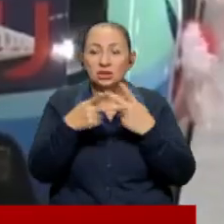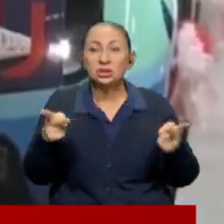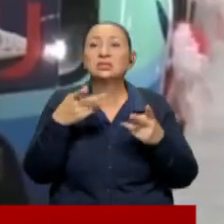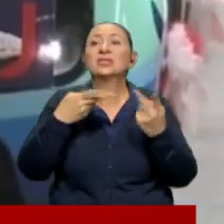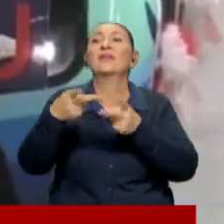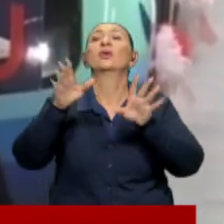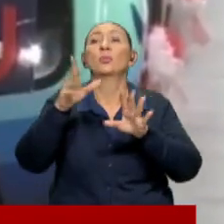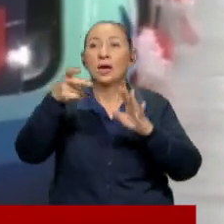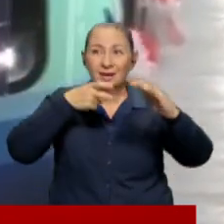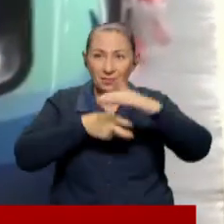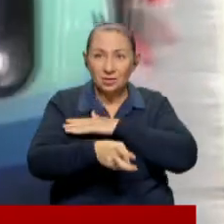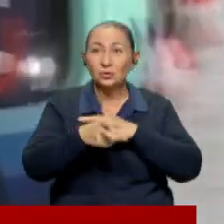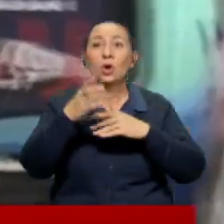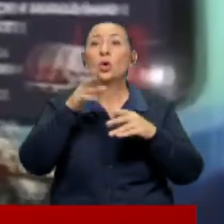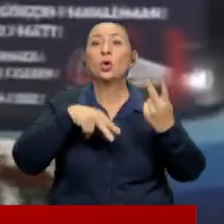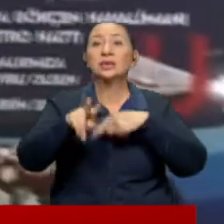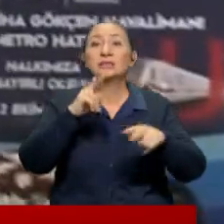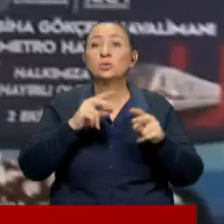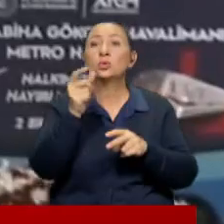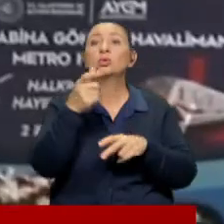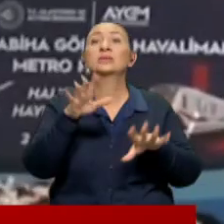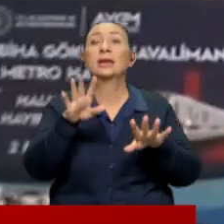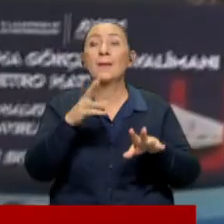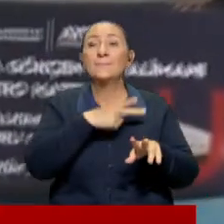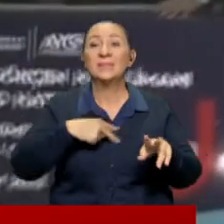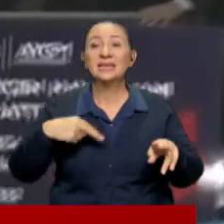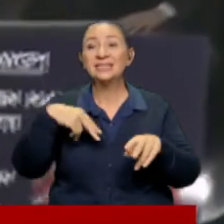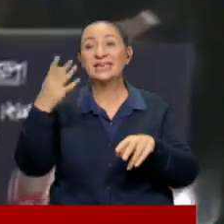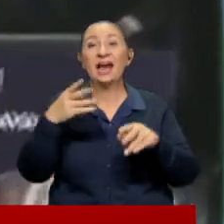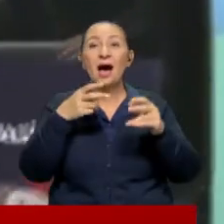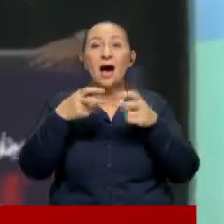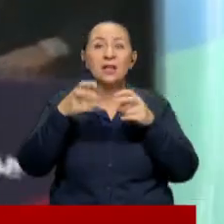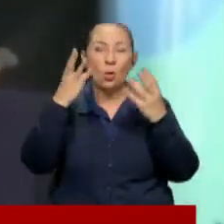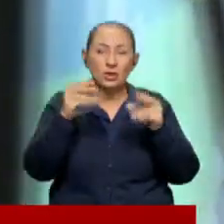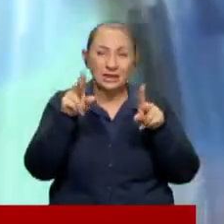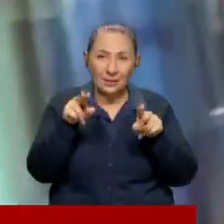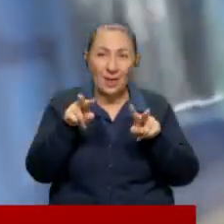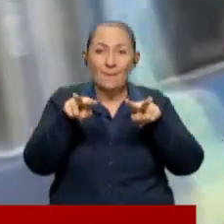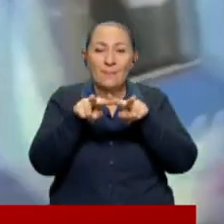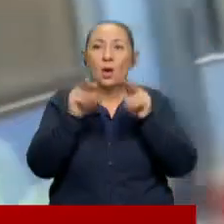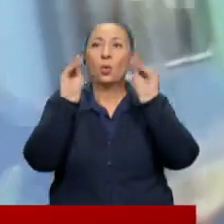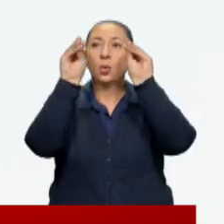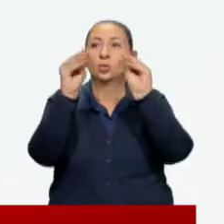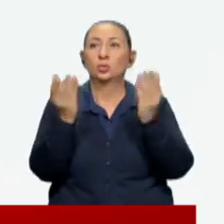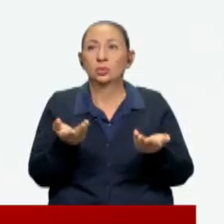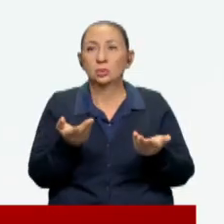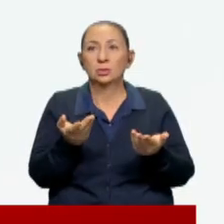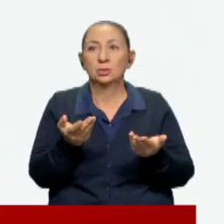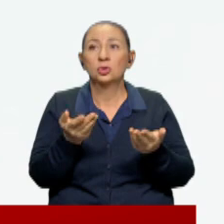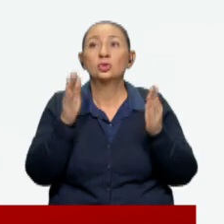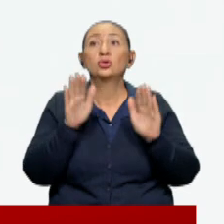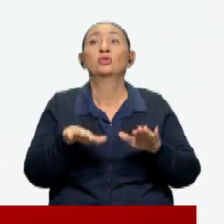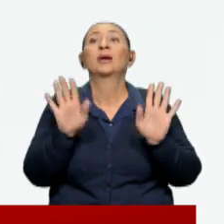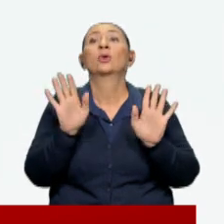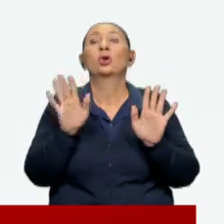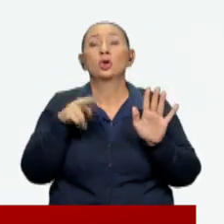davet edilmediği hattın girişine ulaştırmanın usu değil, belediyenin diğer hatlarında olduğu gibi M harfi konuldu. Durmak